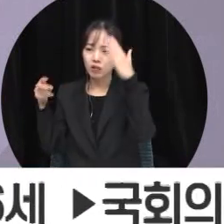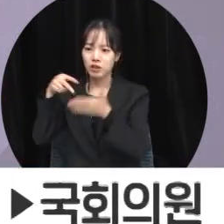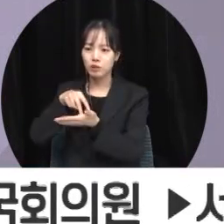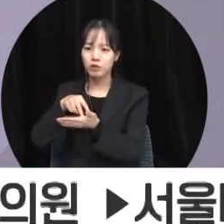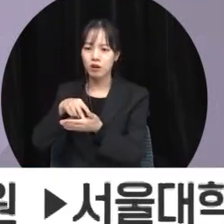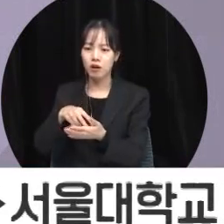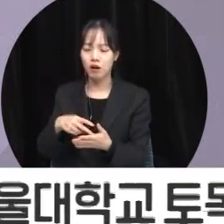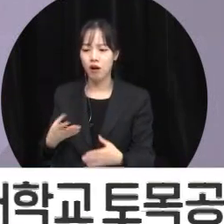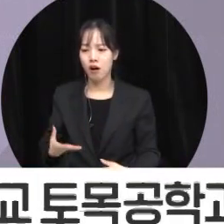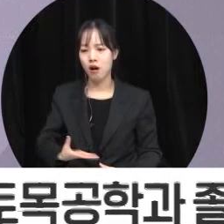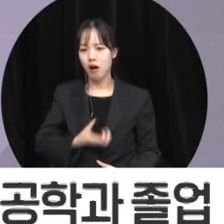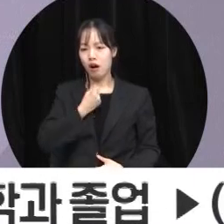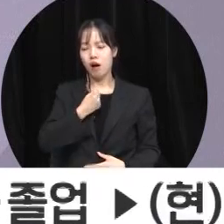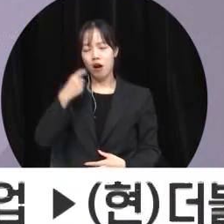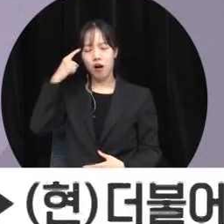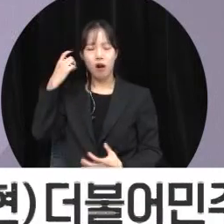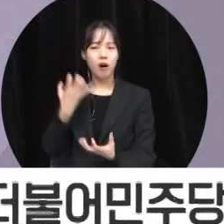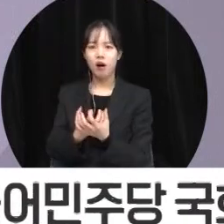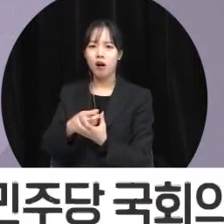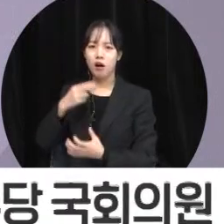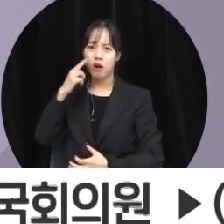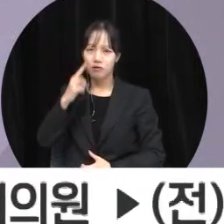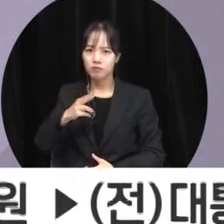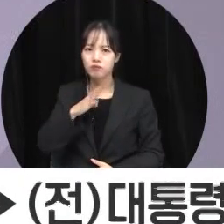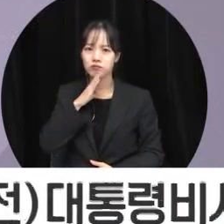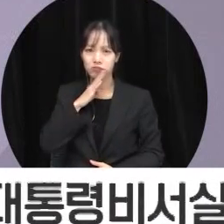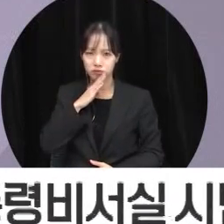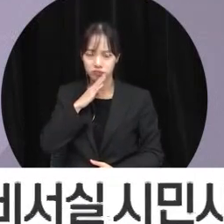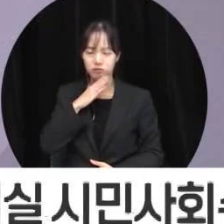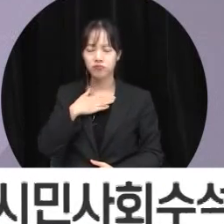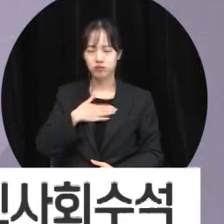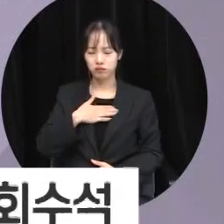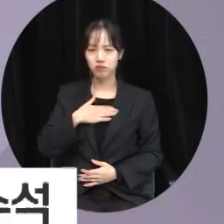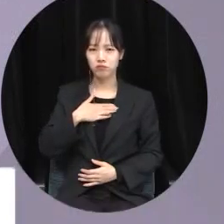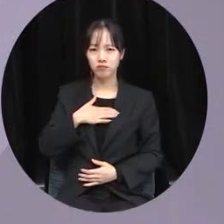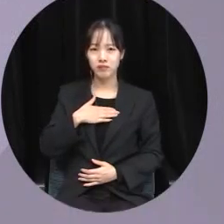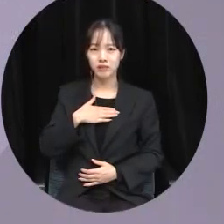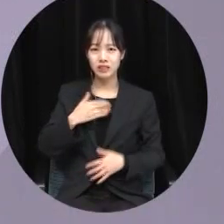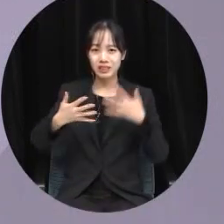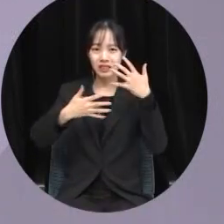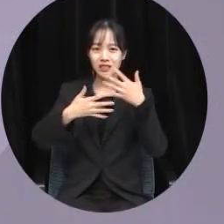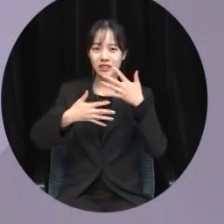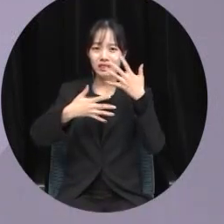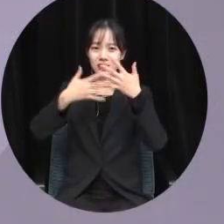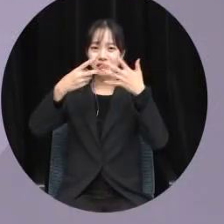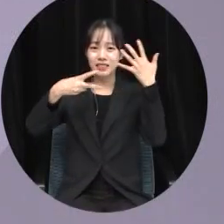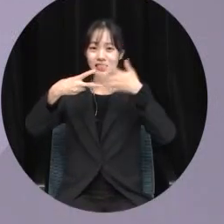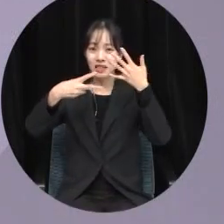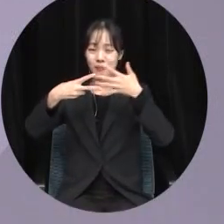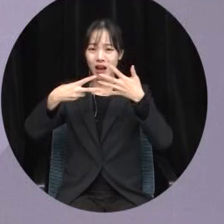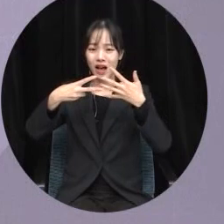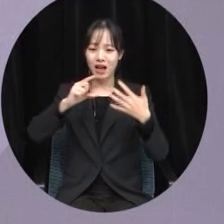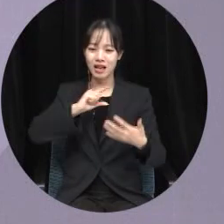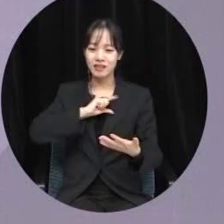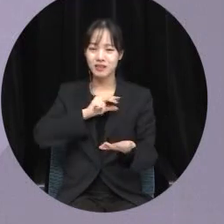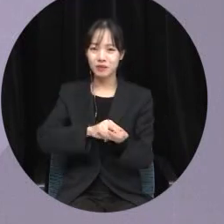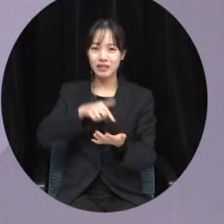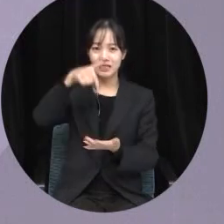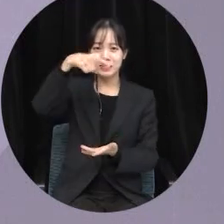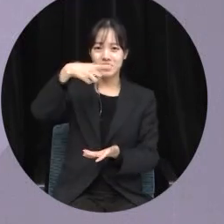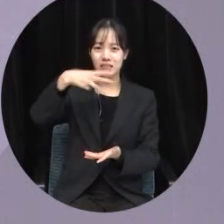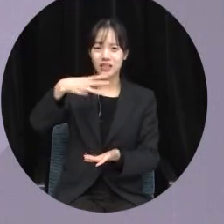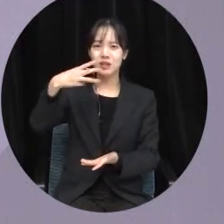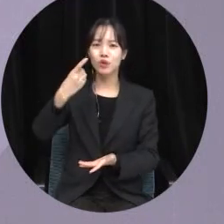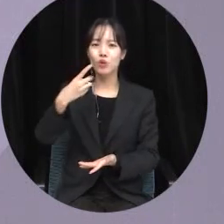피해에 대해서는 두말할 이유가 없을 것입니다. 아마 글로리 이 드라마를 통해서 전 국민이